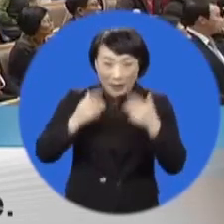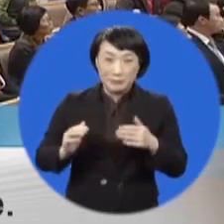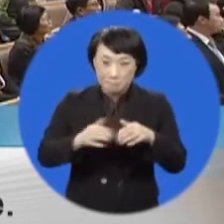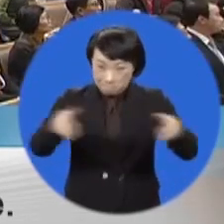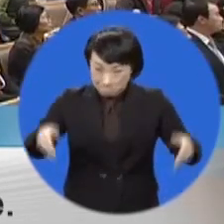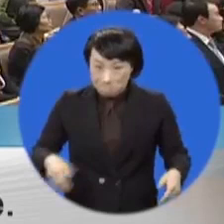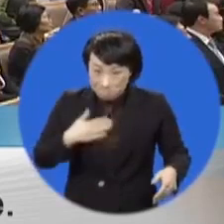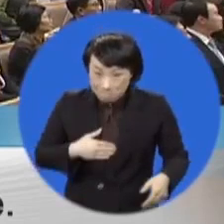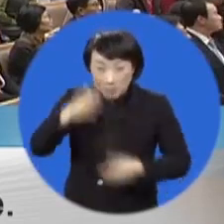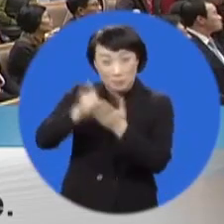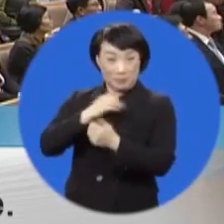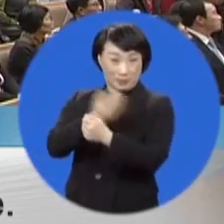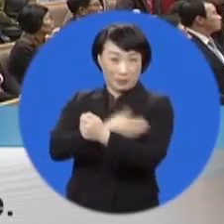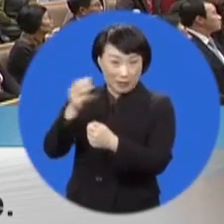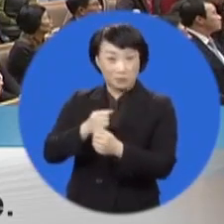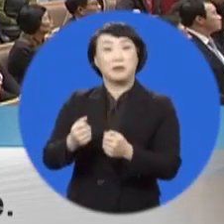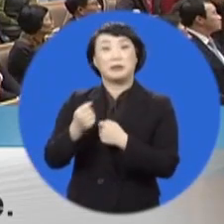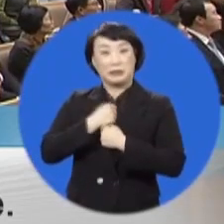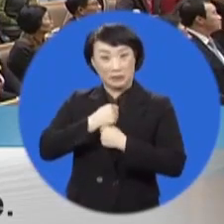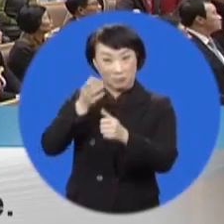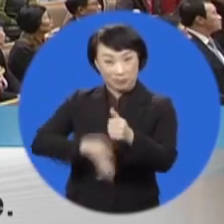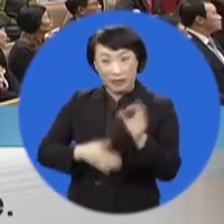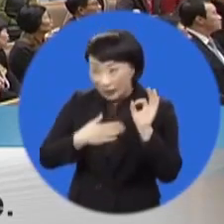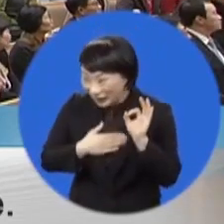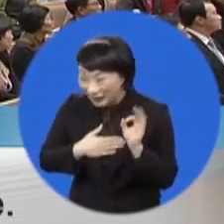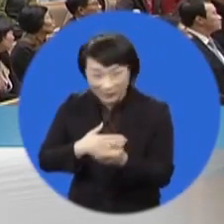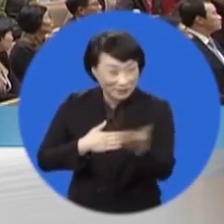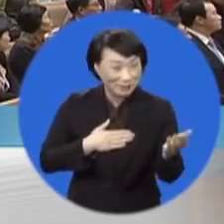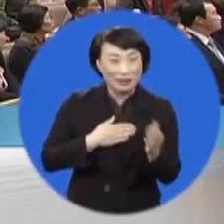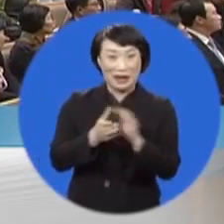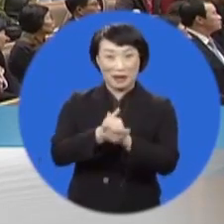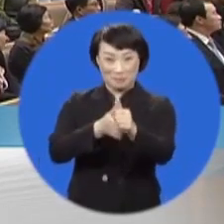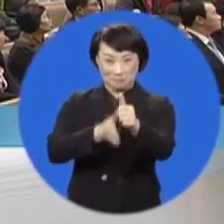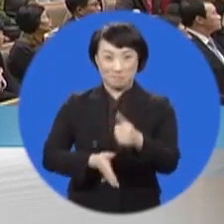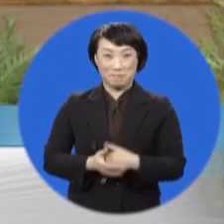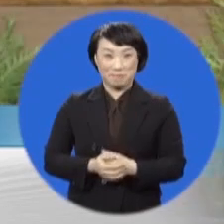하나님의 능력으로 지켜 나이 말이야 인종 하시면 아멘 합시다